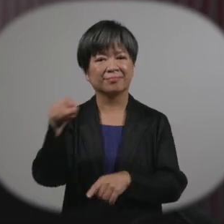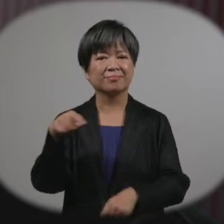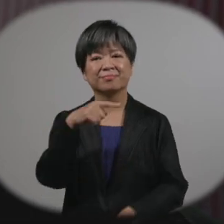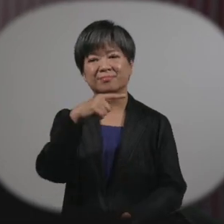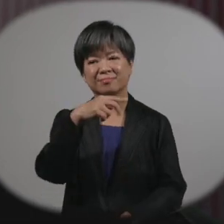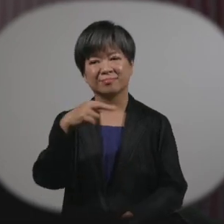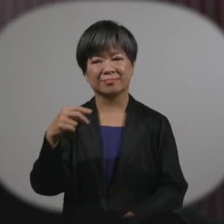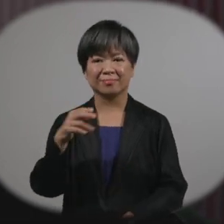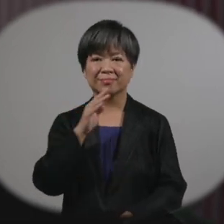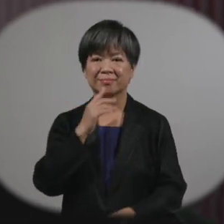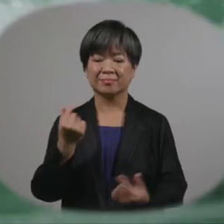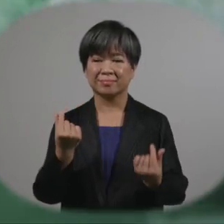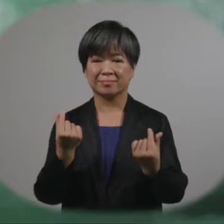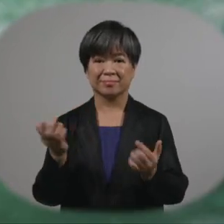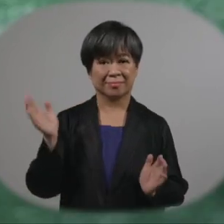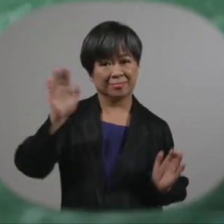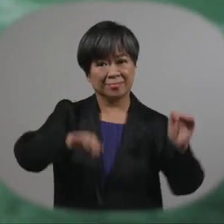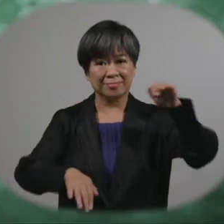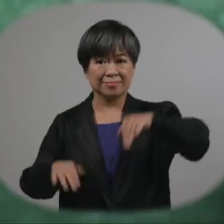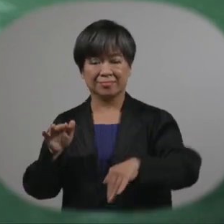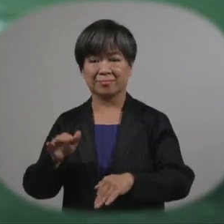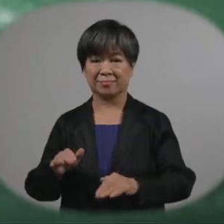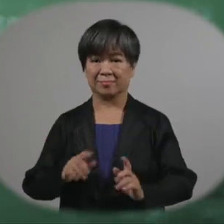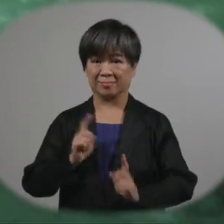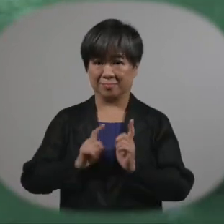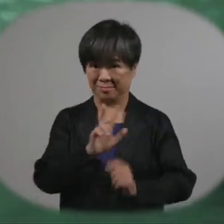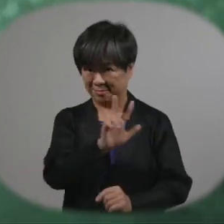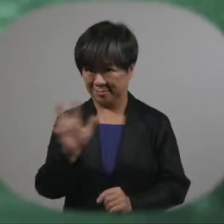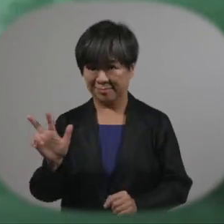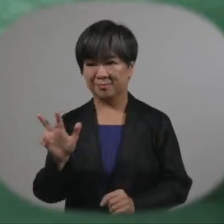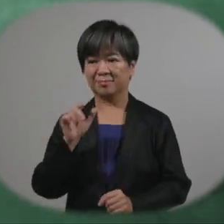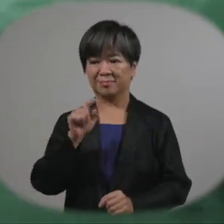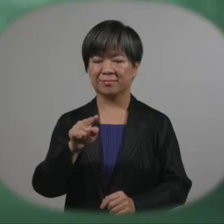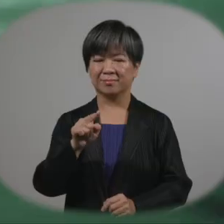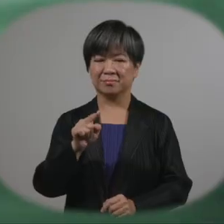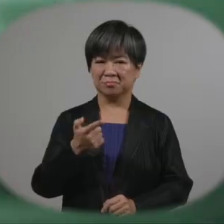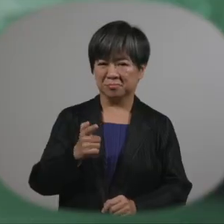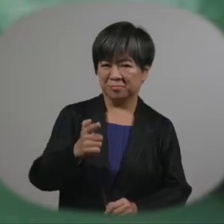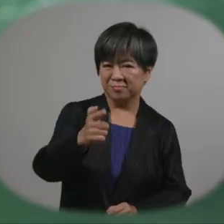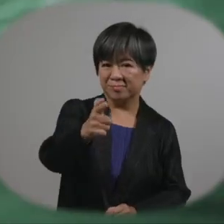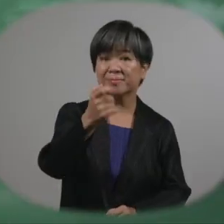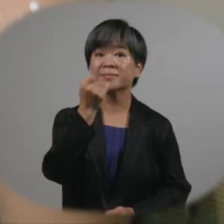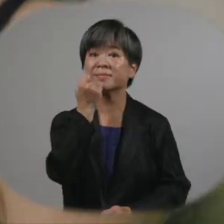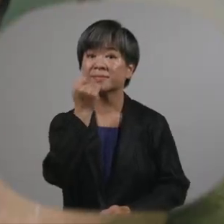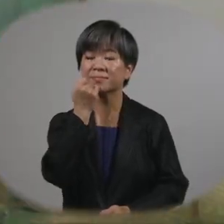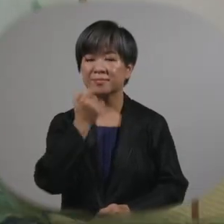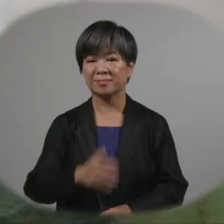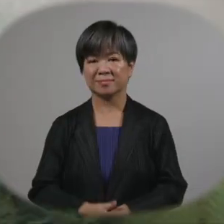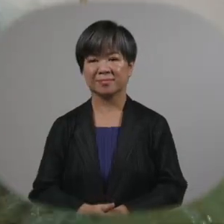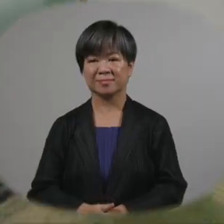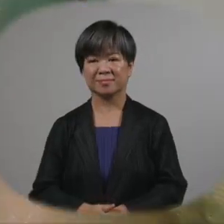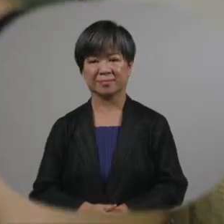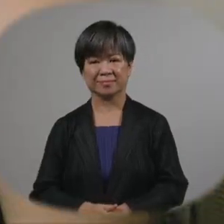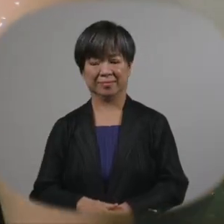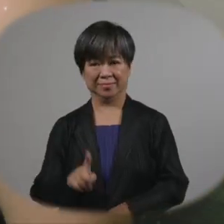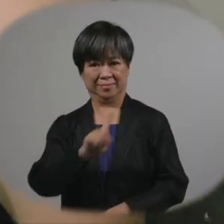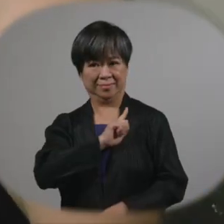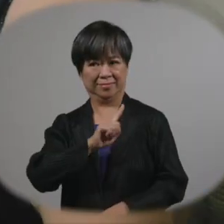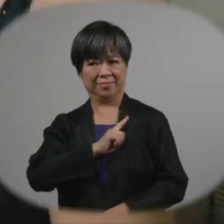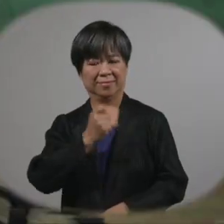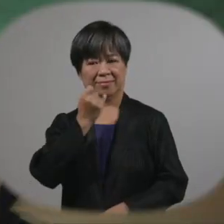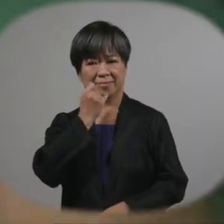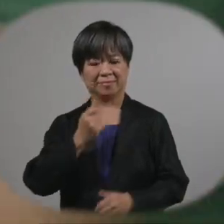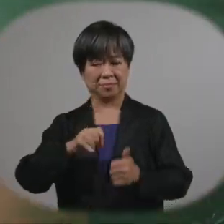泳姿应该是自由式，因为自由式同时它也可以游的距离更长，然后让你能够一